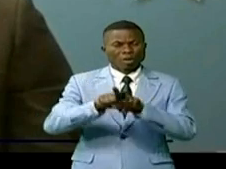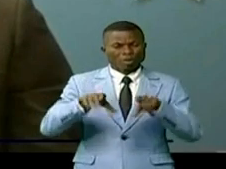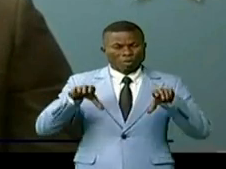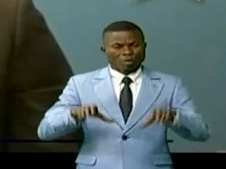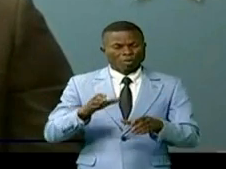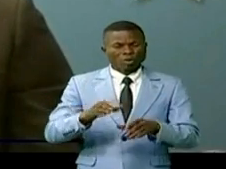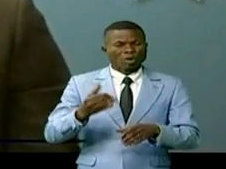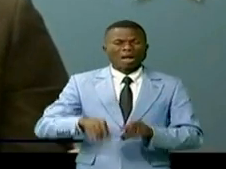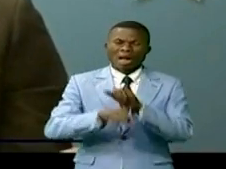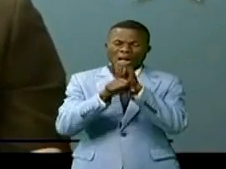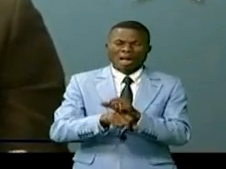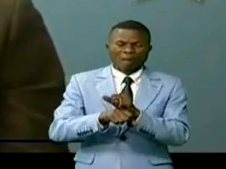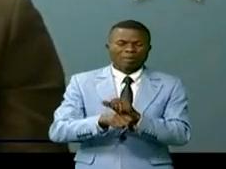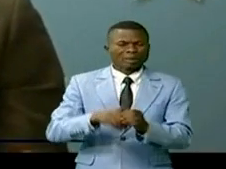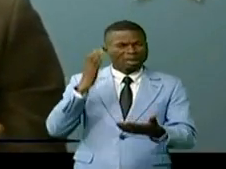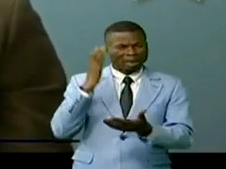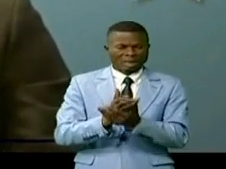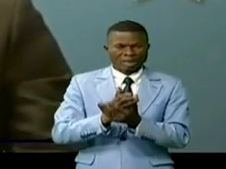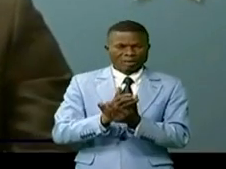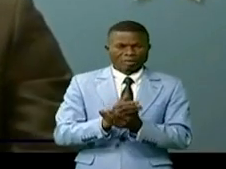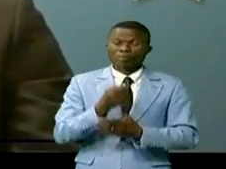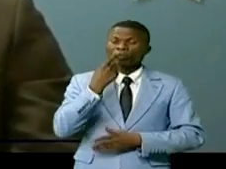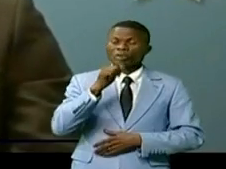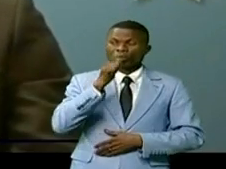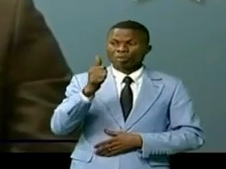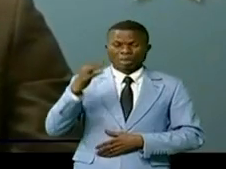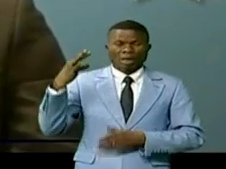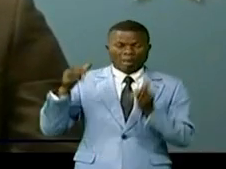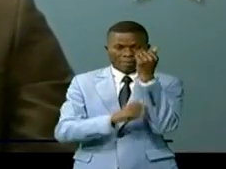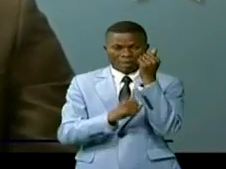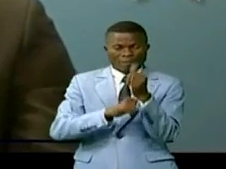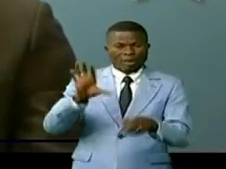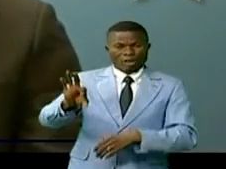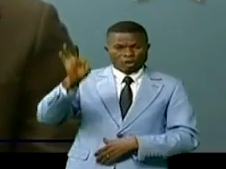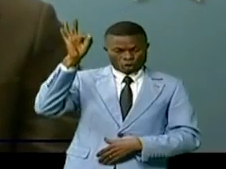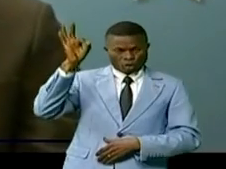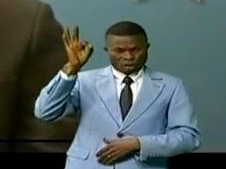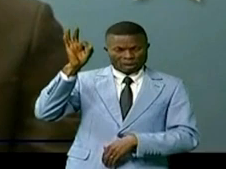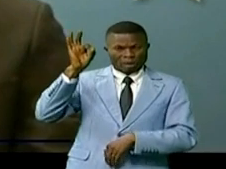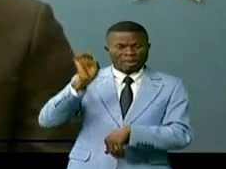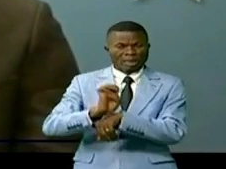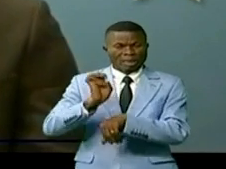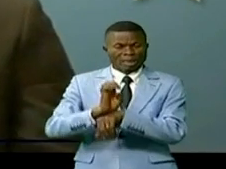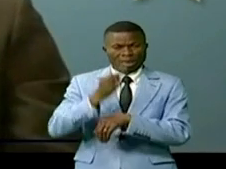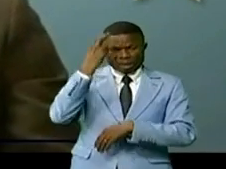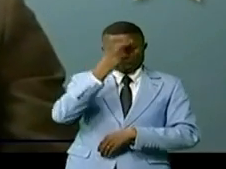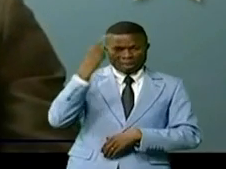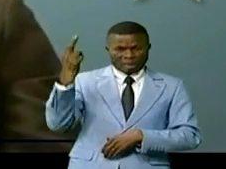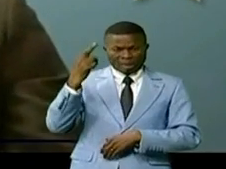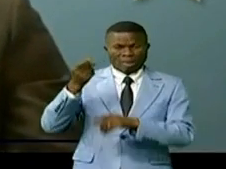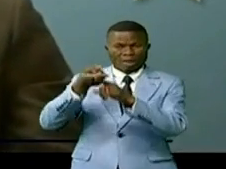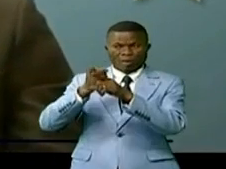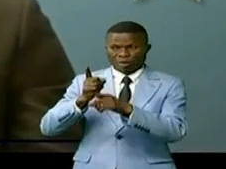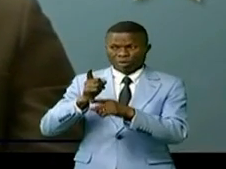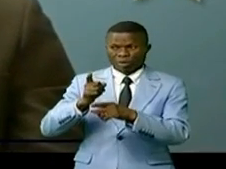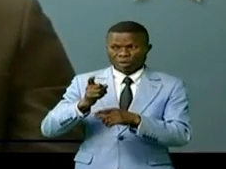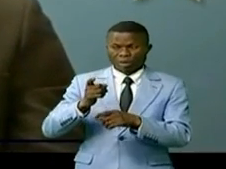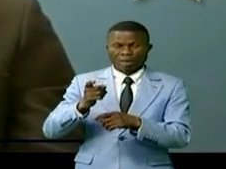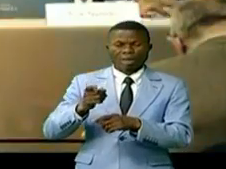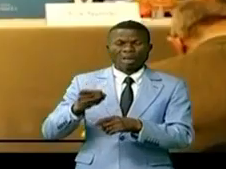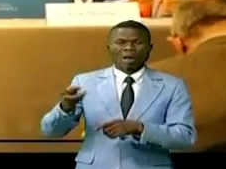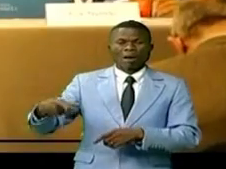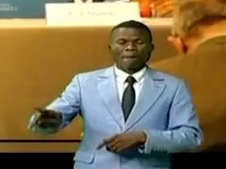dénoncer. On ne l'a pas dit, mais le candidat qui a été porté par l'Église catholique est originaire de l'ex-province de